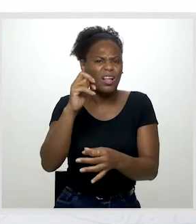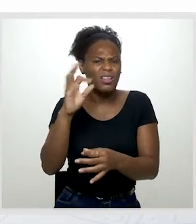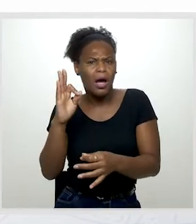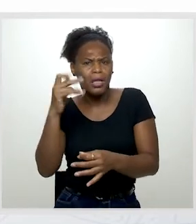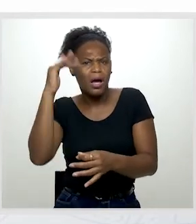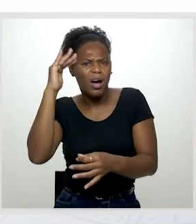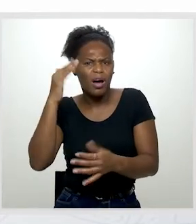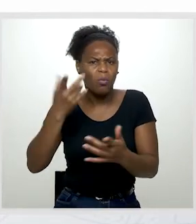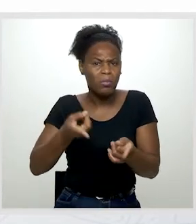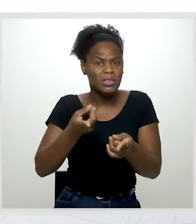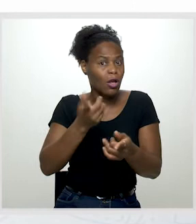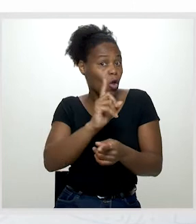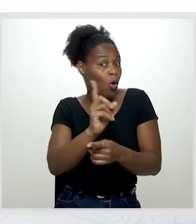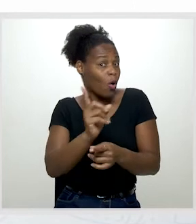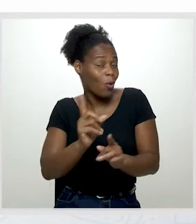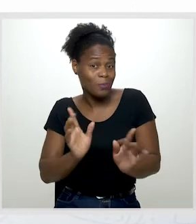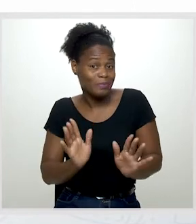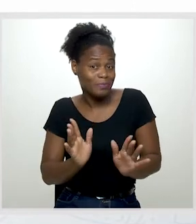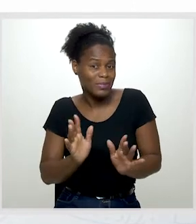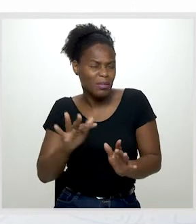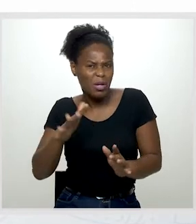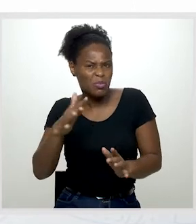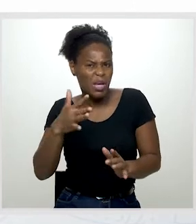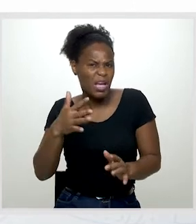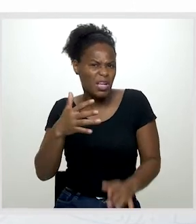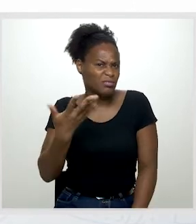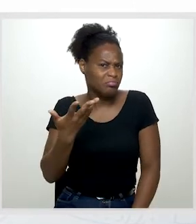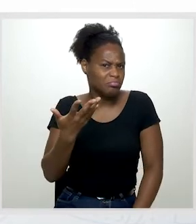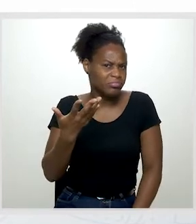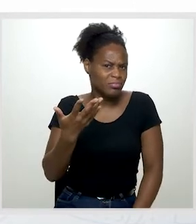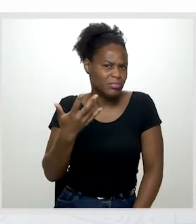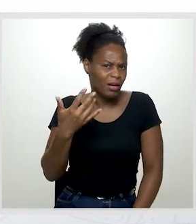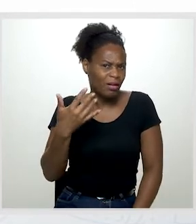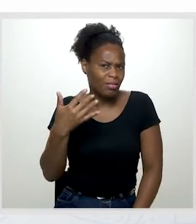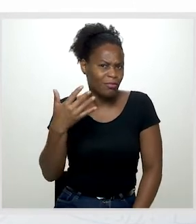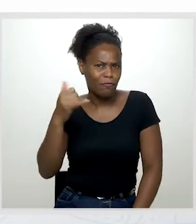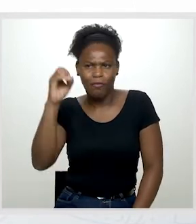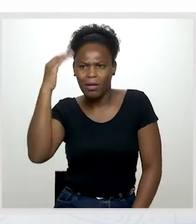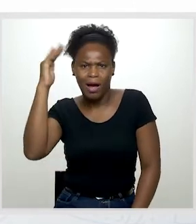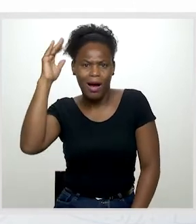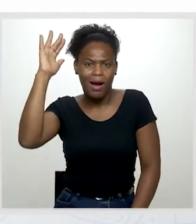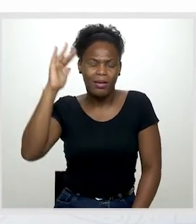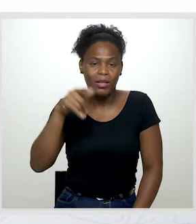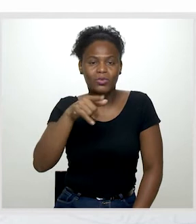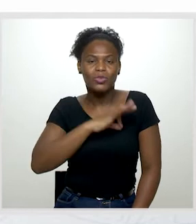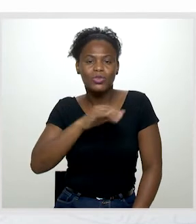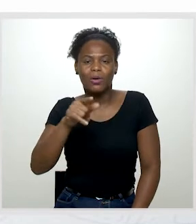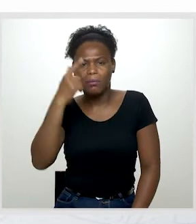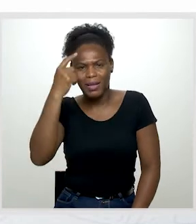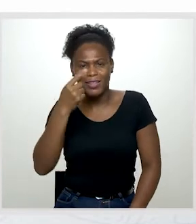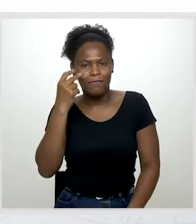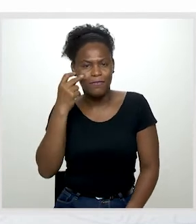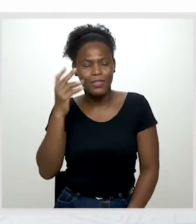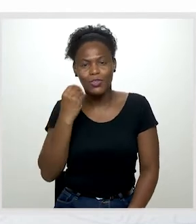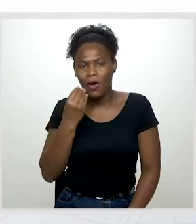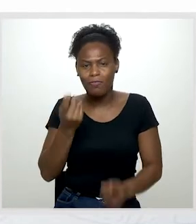non? Non, tu exagères. Depuis une dizaine d'années maintenant. Et vous, madame, vous pensez que la vie des jeunes a